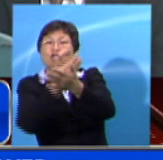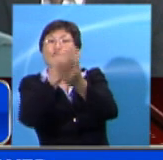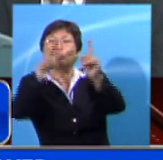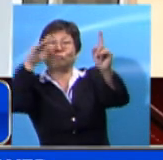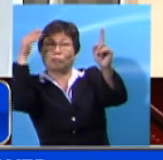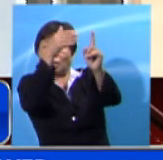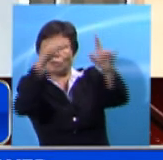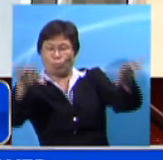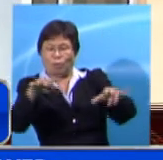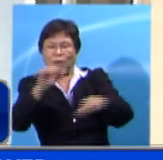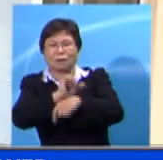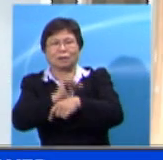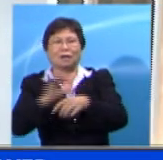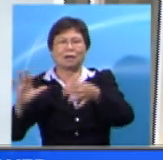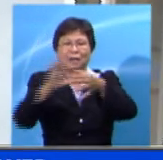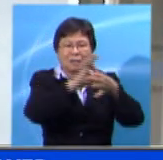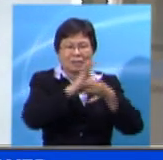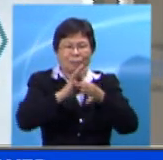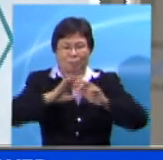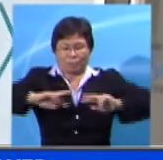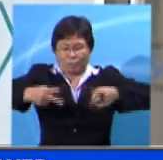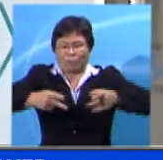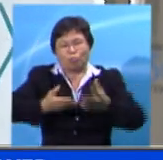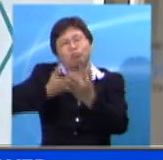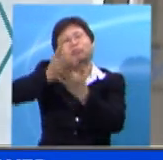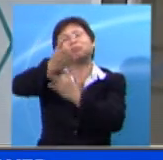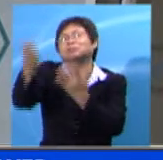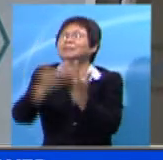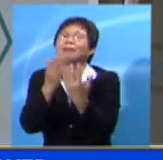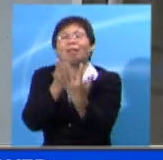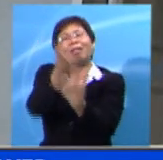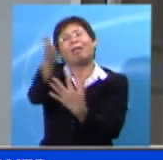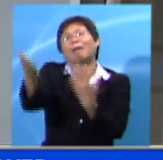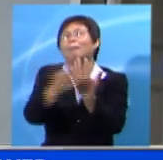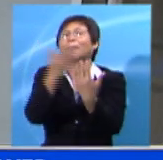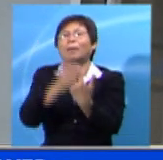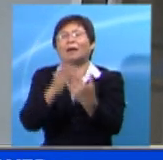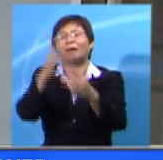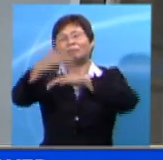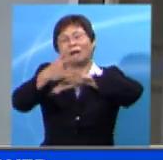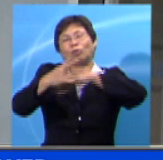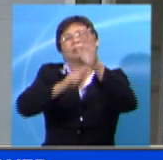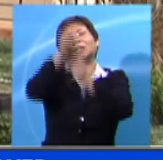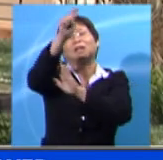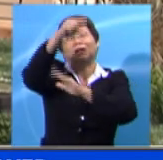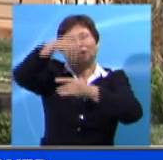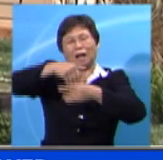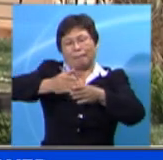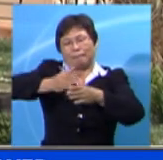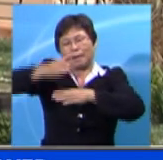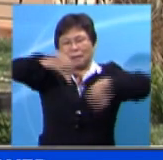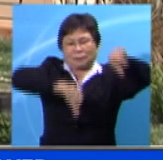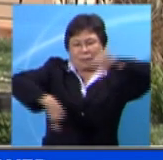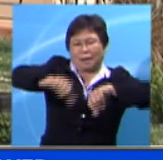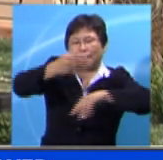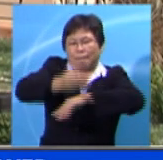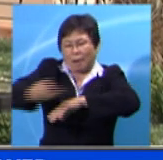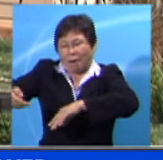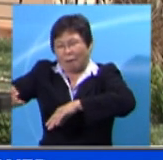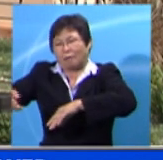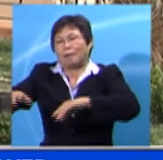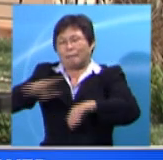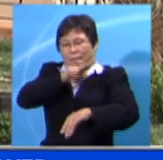do kerjasama ini katanya memberikan akses yang lebih baik kepada teknologi tinggi dalam bidang sainsah